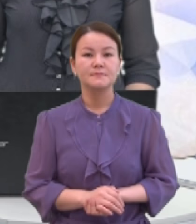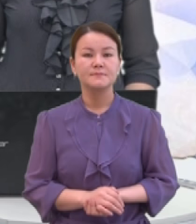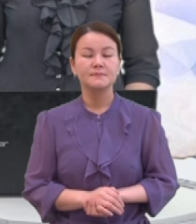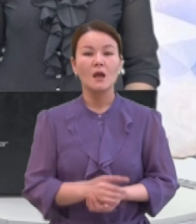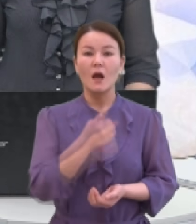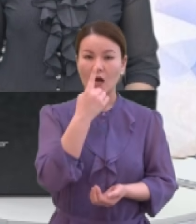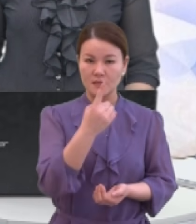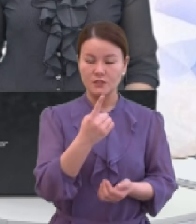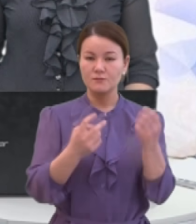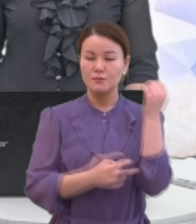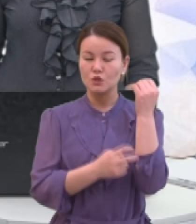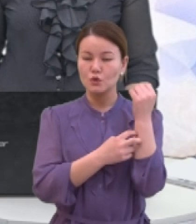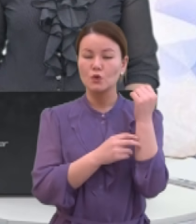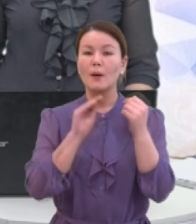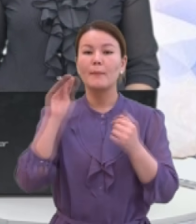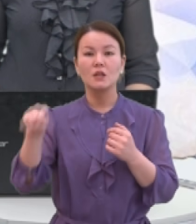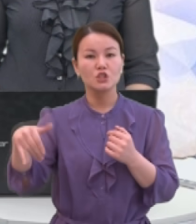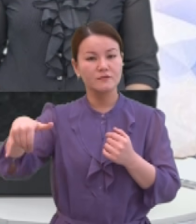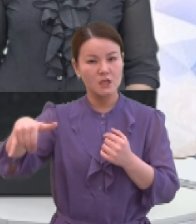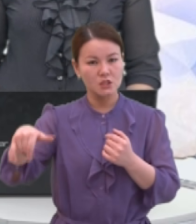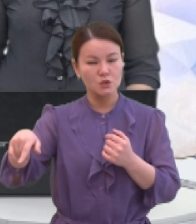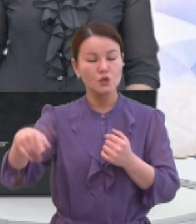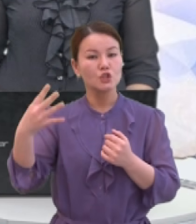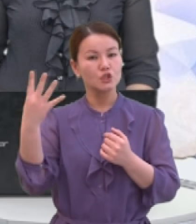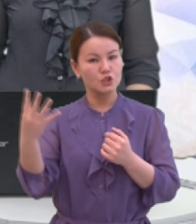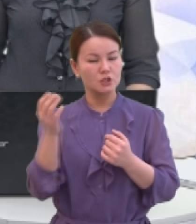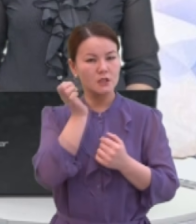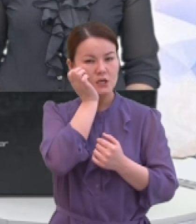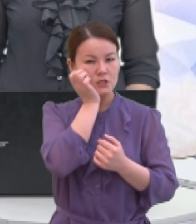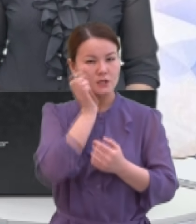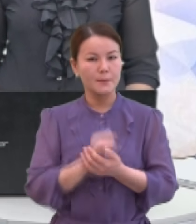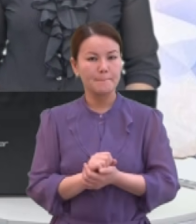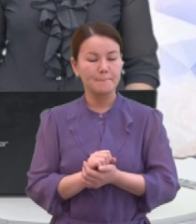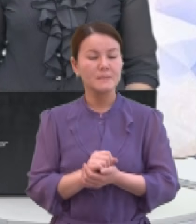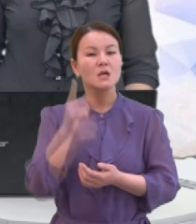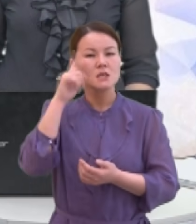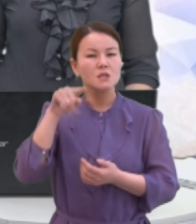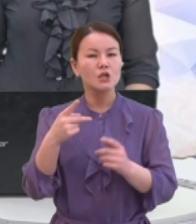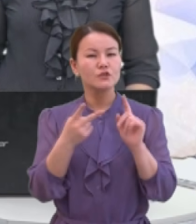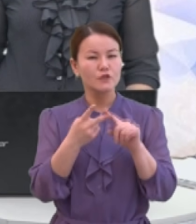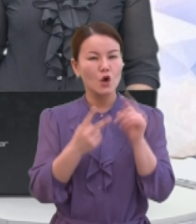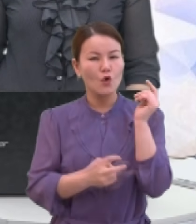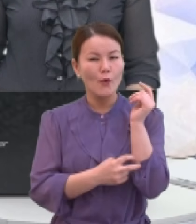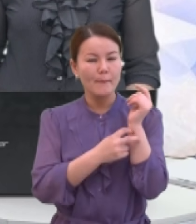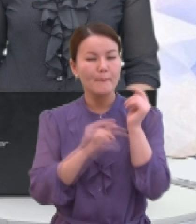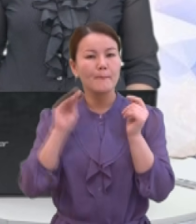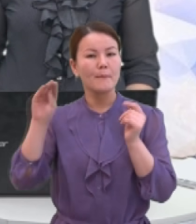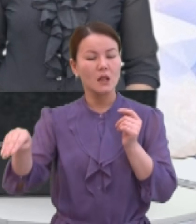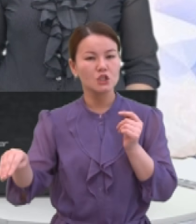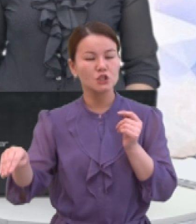один бельчонок положил в корзинку 4 орешка значит 2 положил